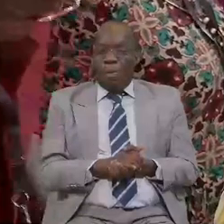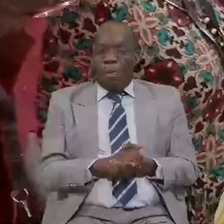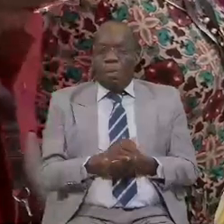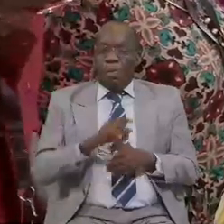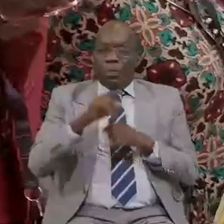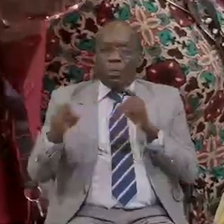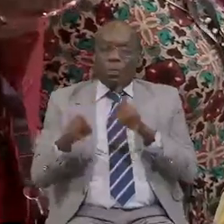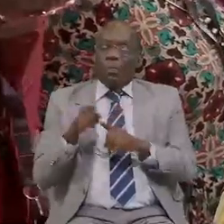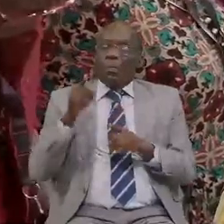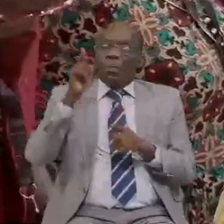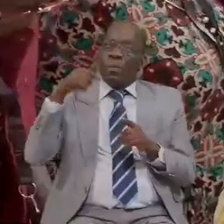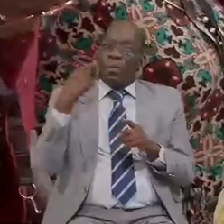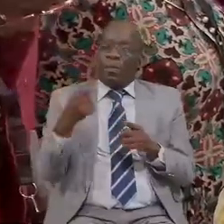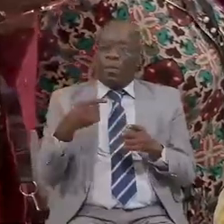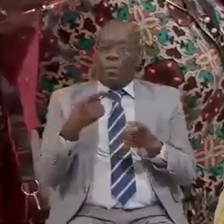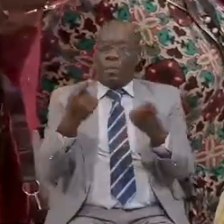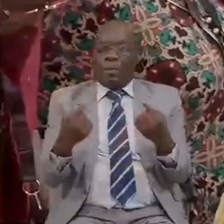Quand il dit viens, vous venez.